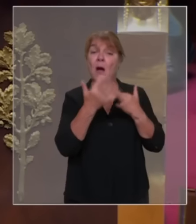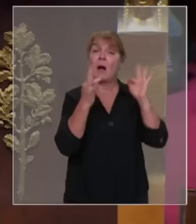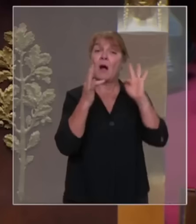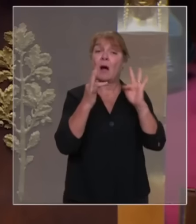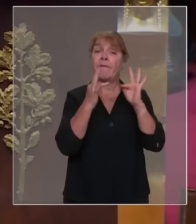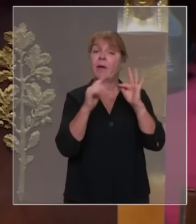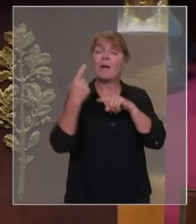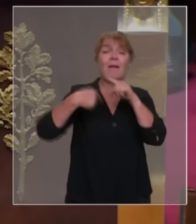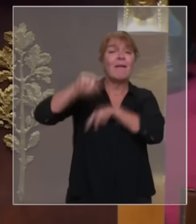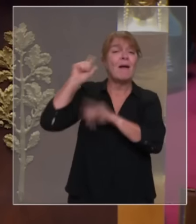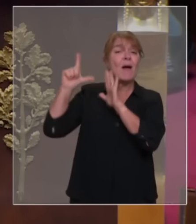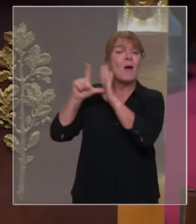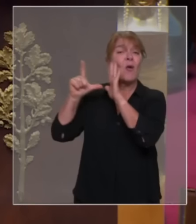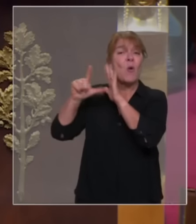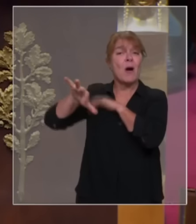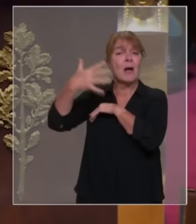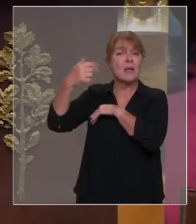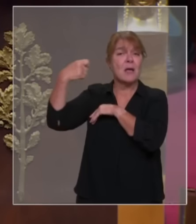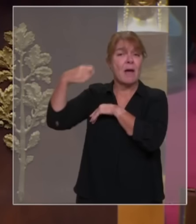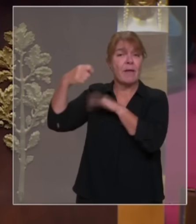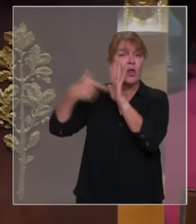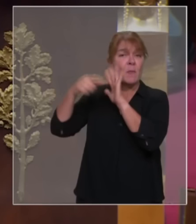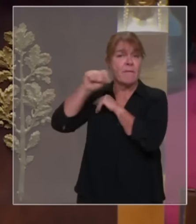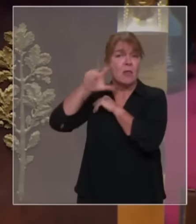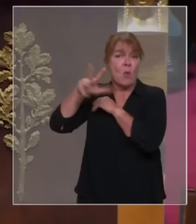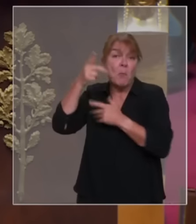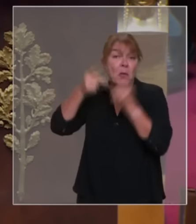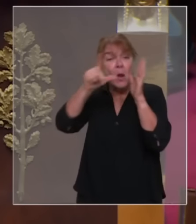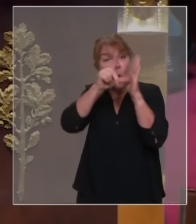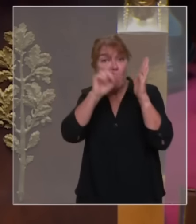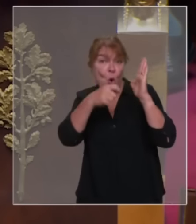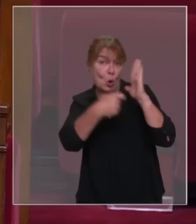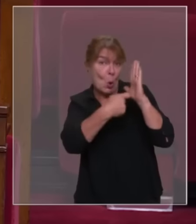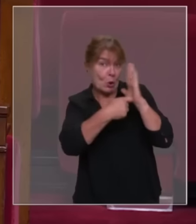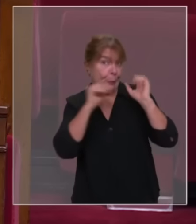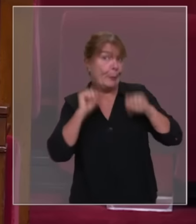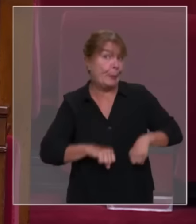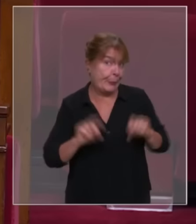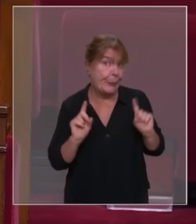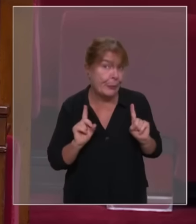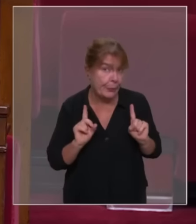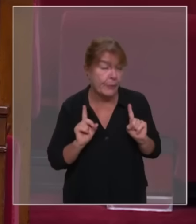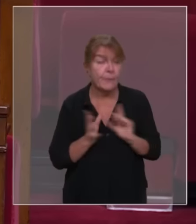le 15 avril 2023 peuvent être corrigées.